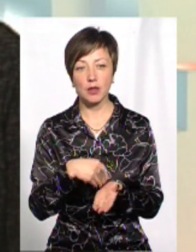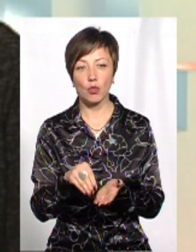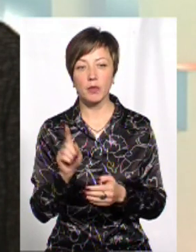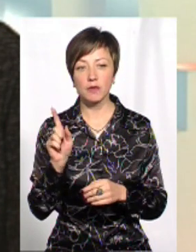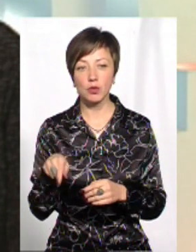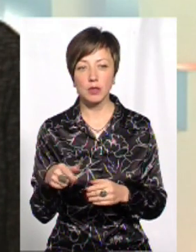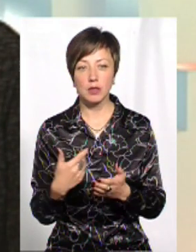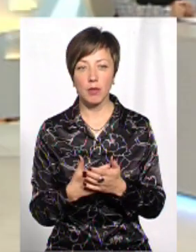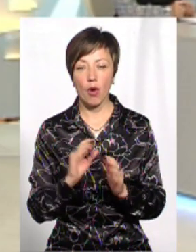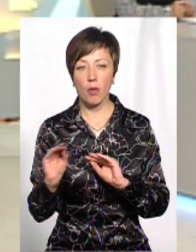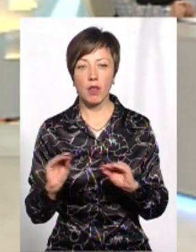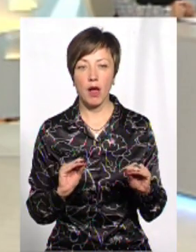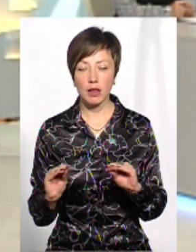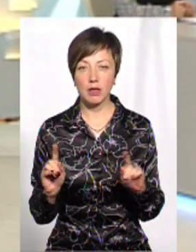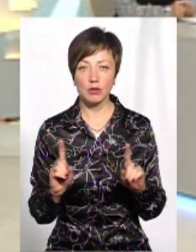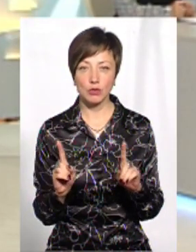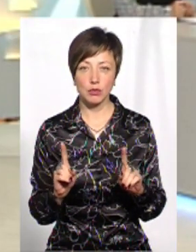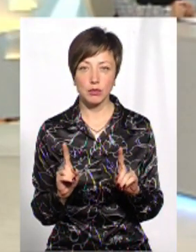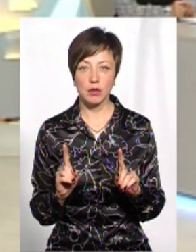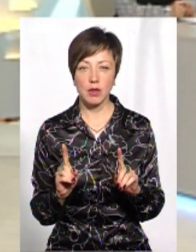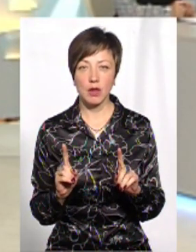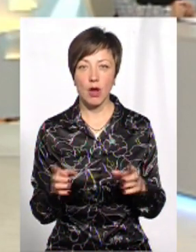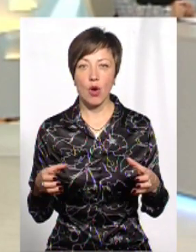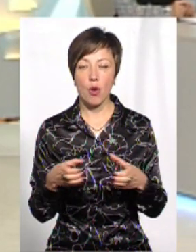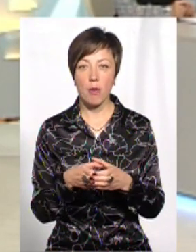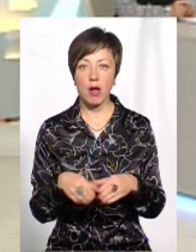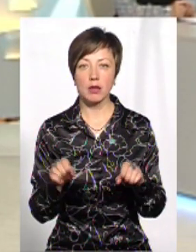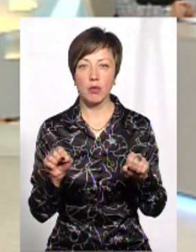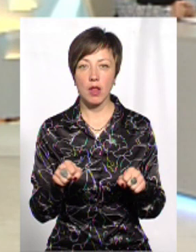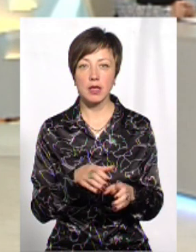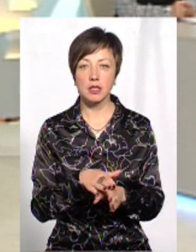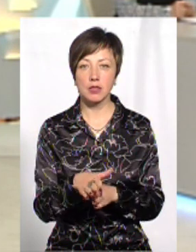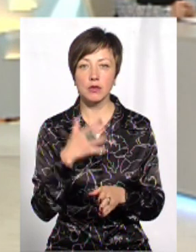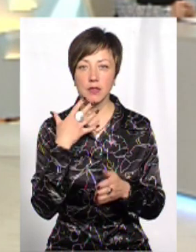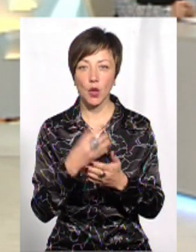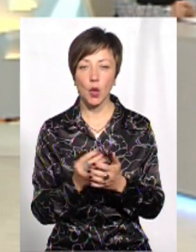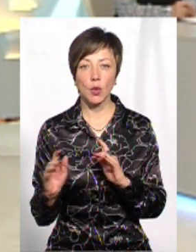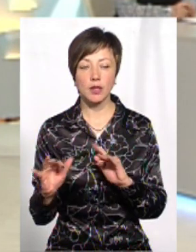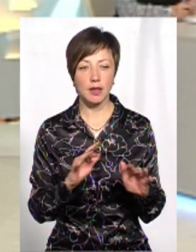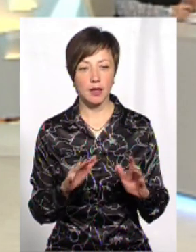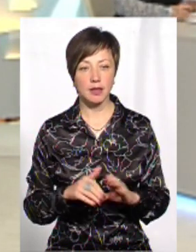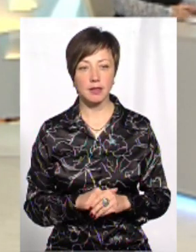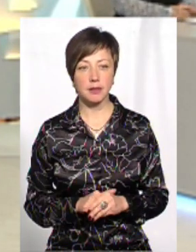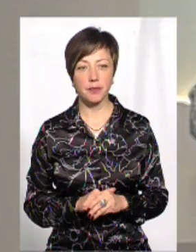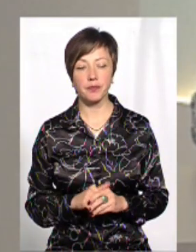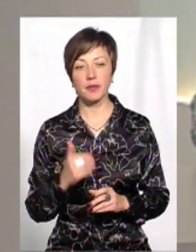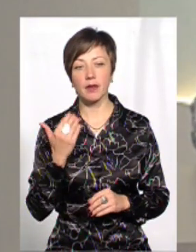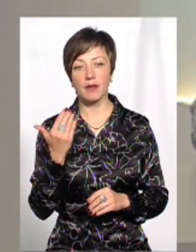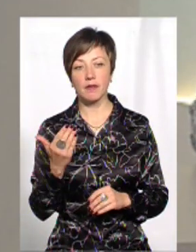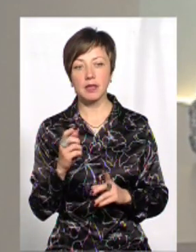закупив туди обладнання, щоб громада могла здійснювати свою діяльність. Ви зазначили